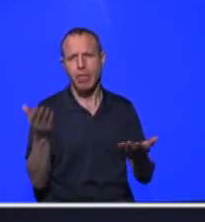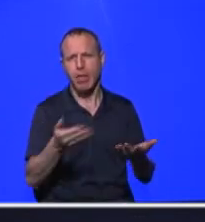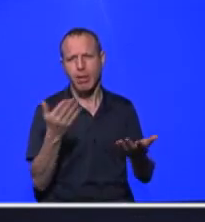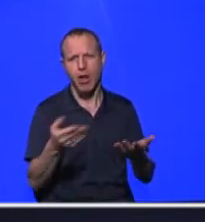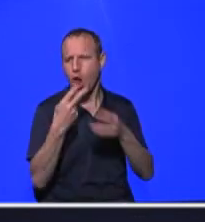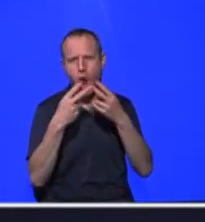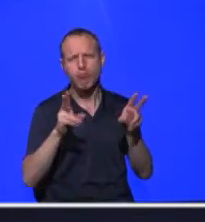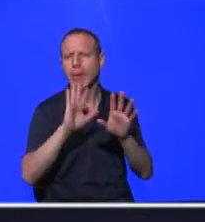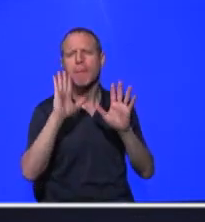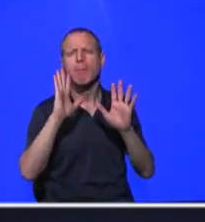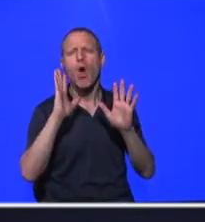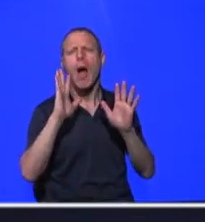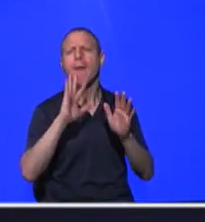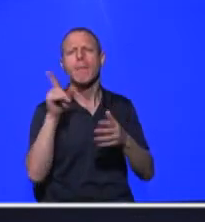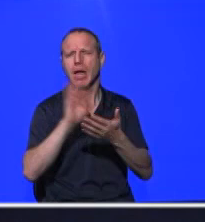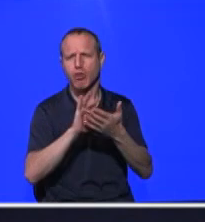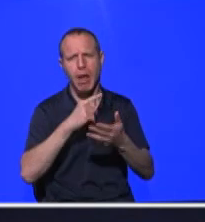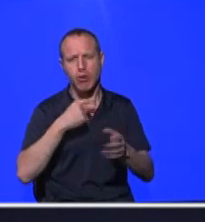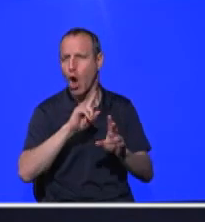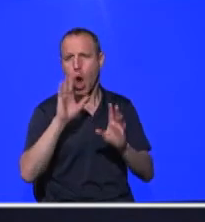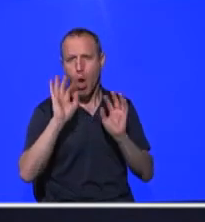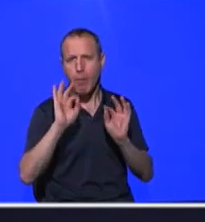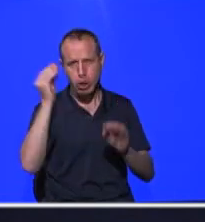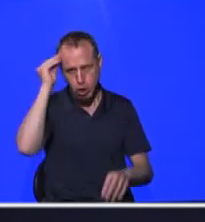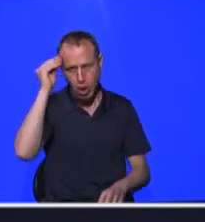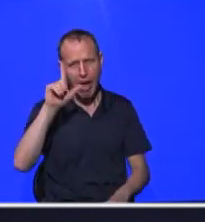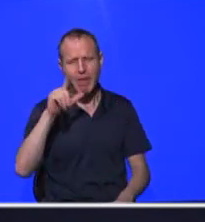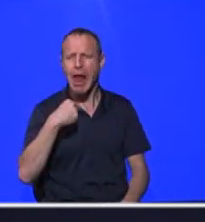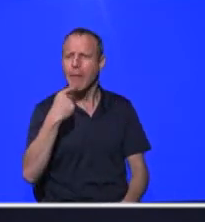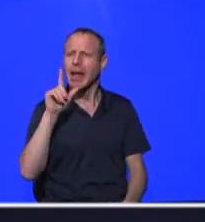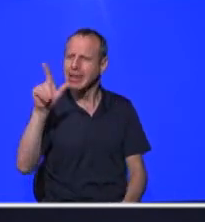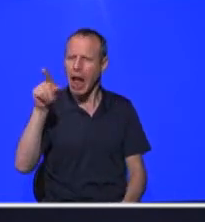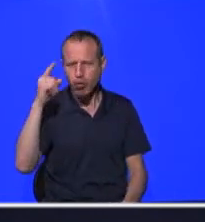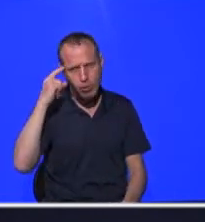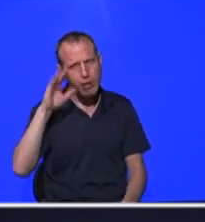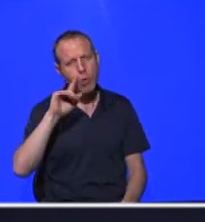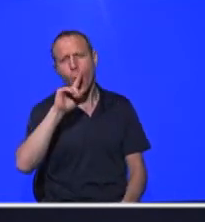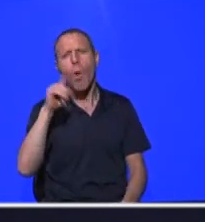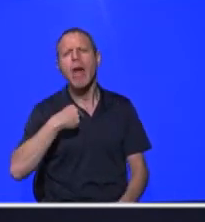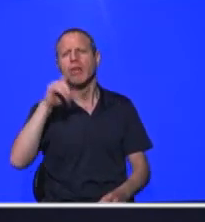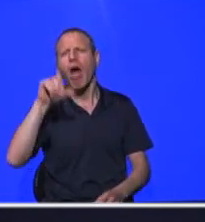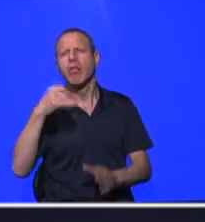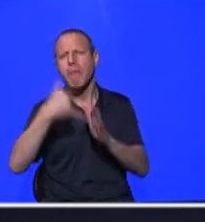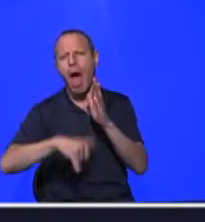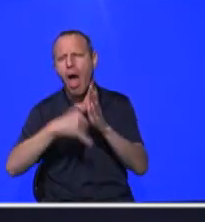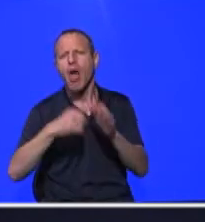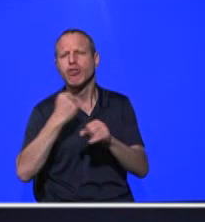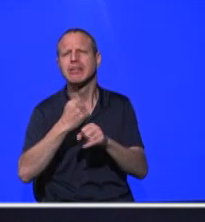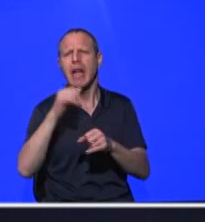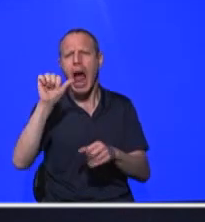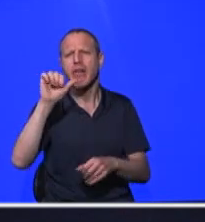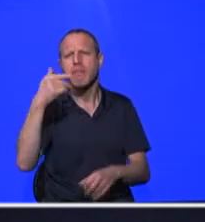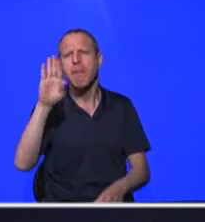לא משנה כל כך מה היא רשמה, כאילו אני גם לא כזה זוכר. אבל אמרתי לה, יודעת מה, יכול להיות שאני בן אדם חרה, שאני עשיתי ככה, שאלף בית